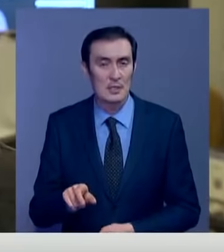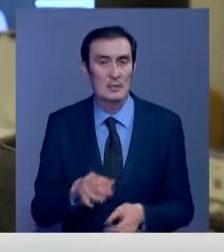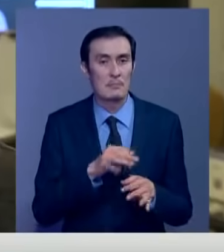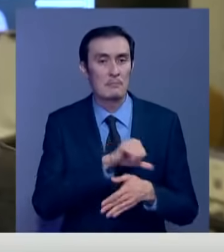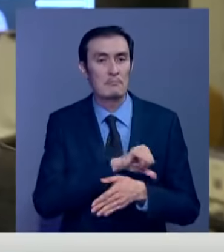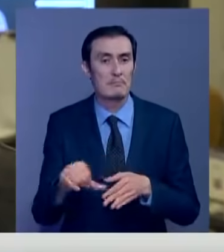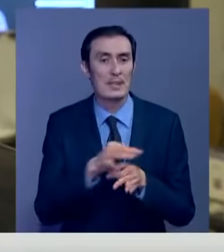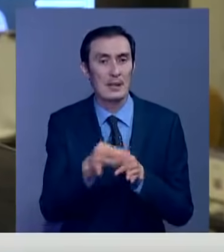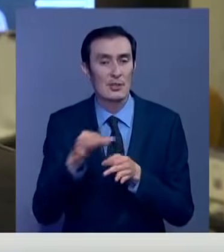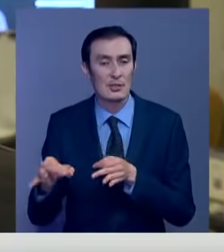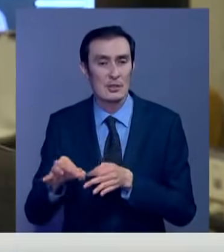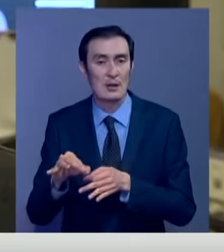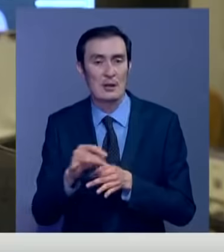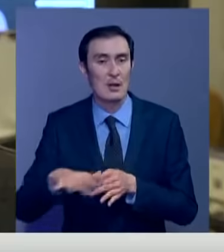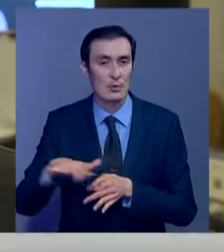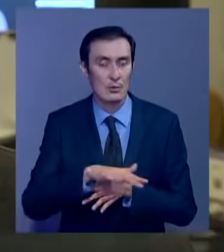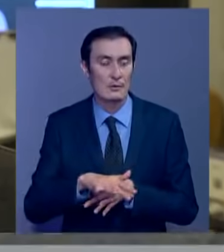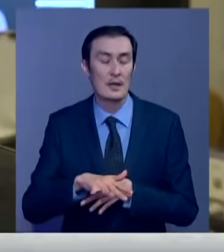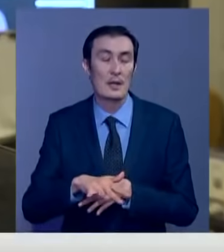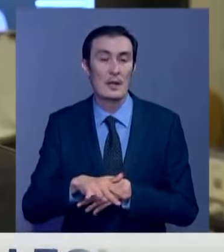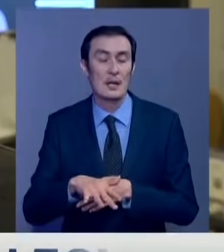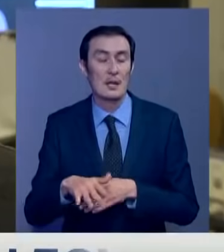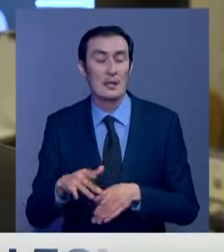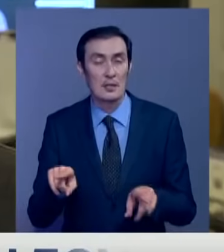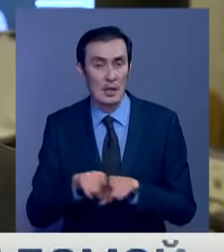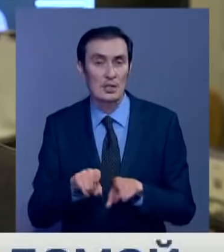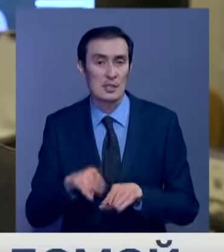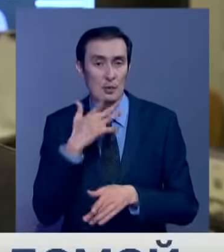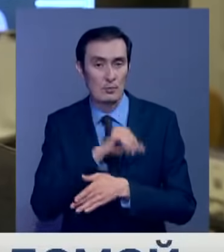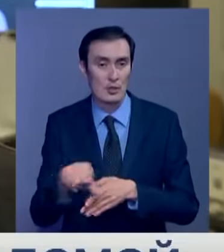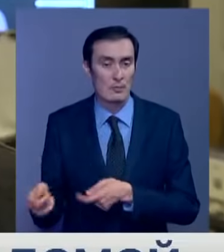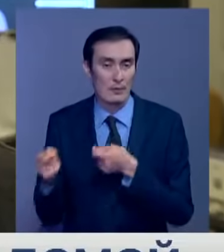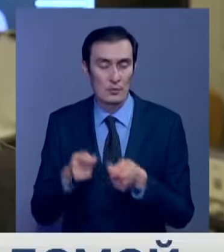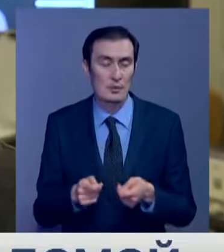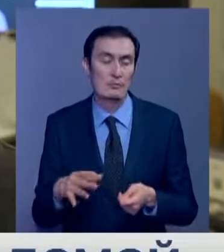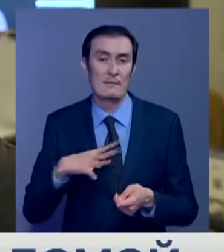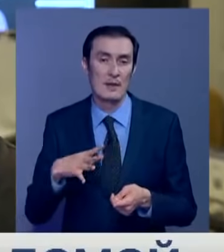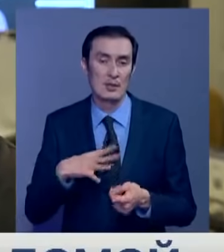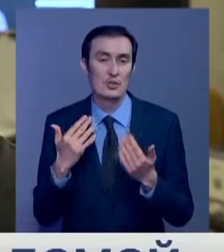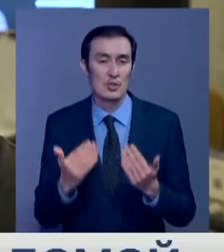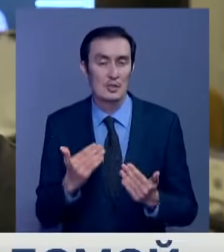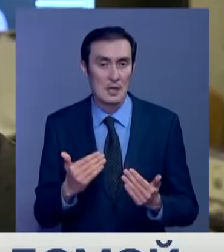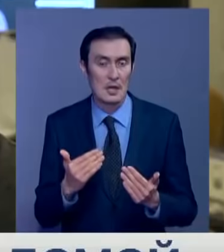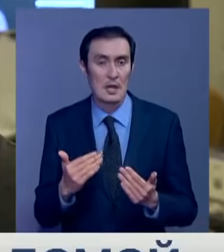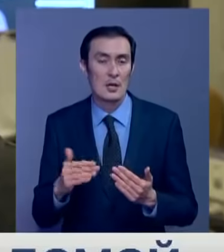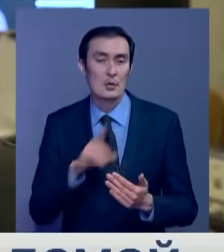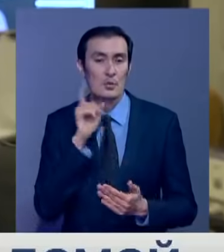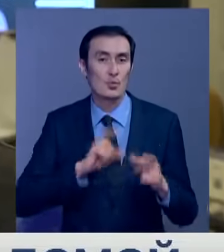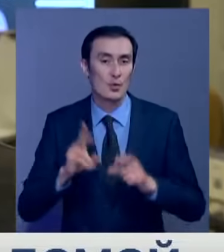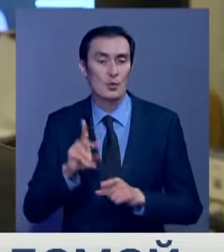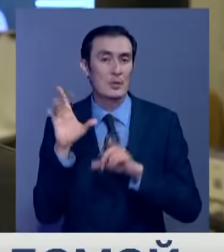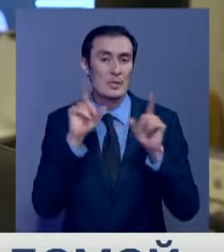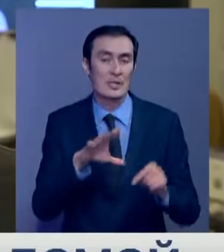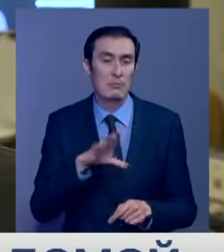приграничных районов нашей страны и, соответственно, также из-за границы. В основном это сейчас идет поток студентов, которых отправили